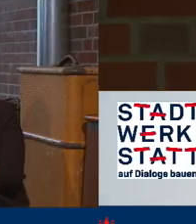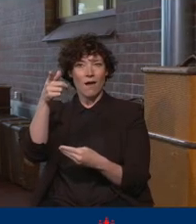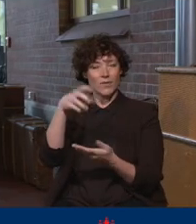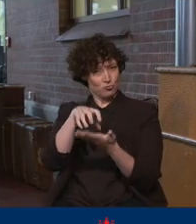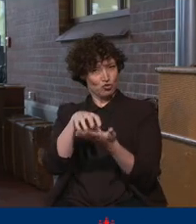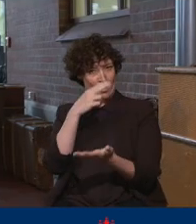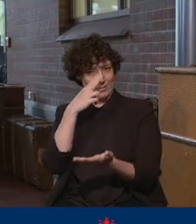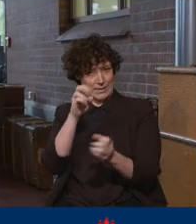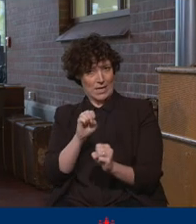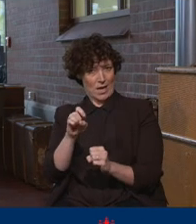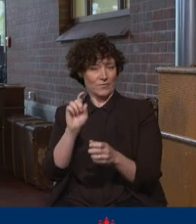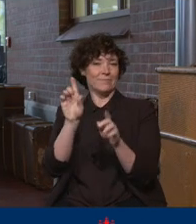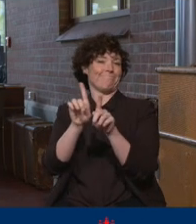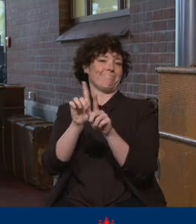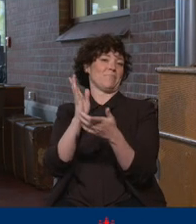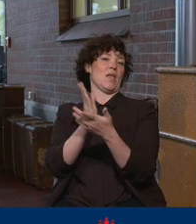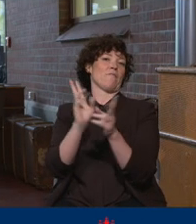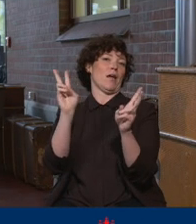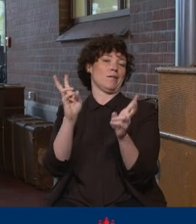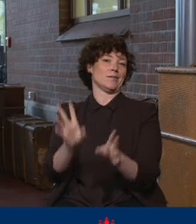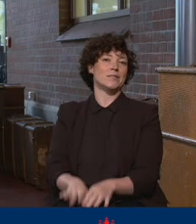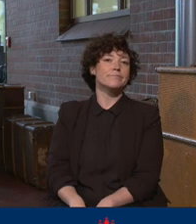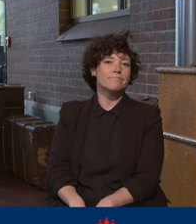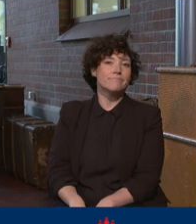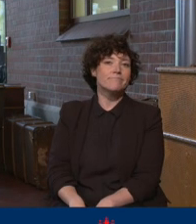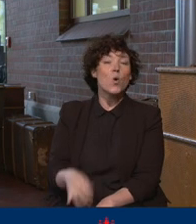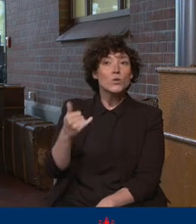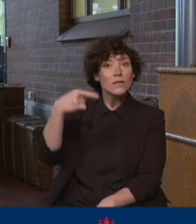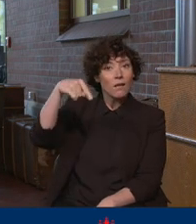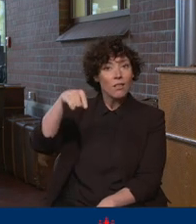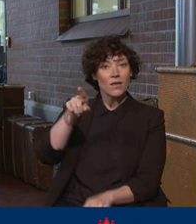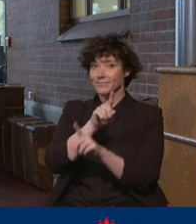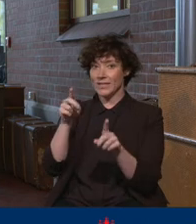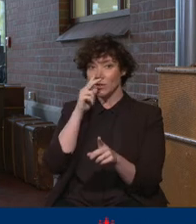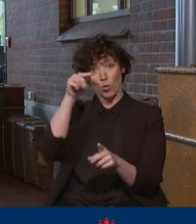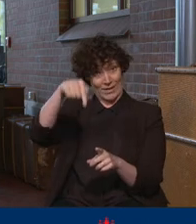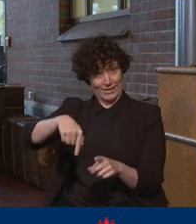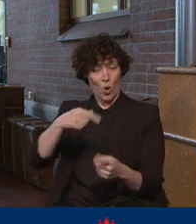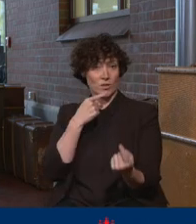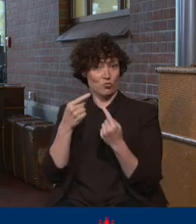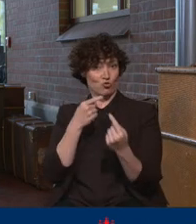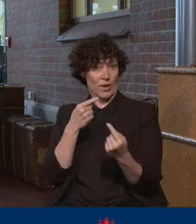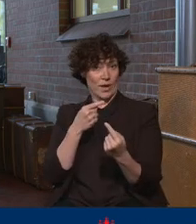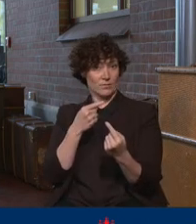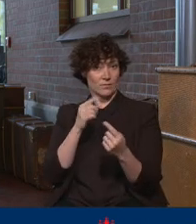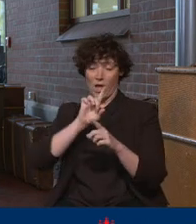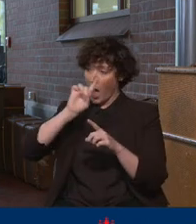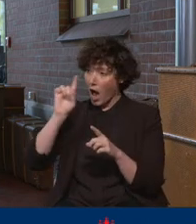fertig und das sind gleichwohl die lagen mit denen wir uns nicht nur hier am stadteingang